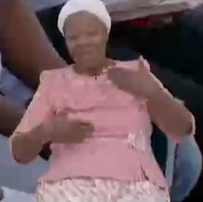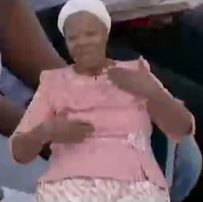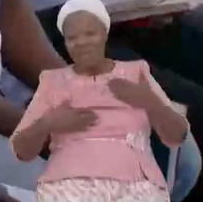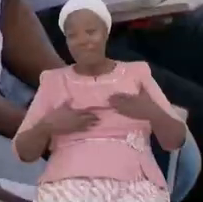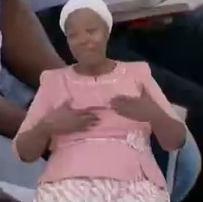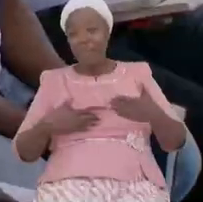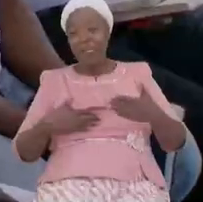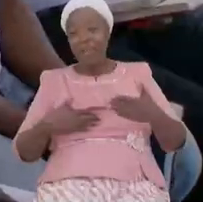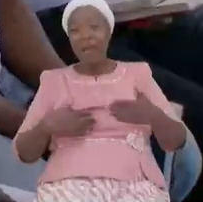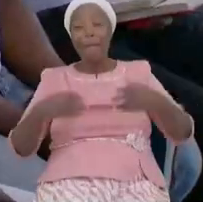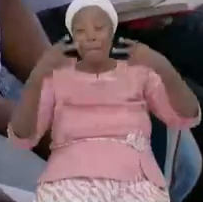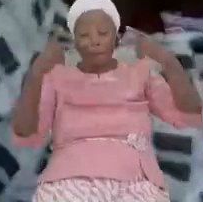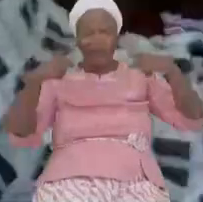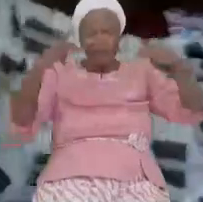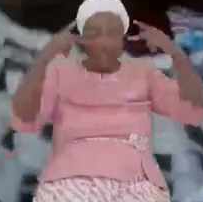prospère,